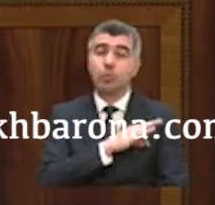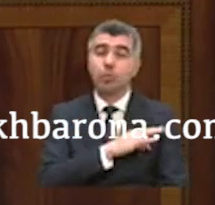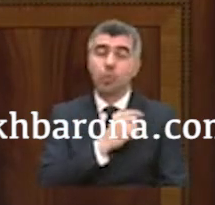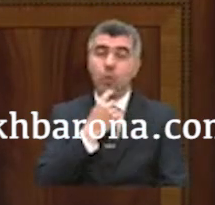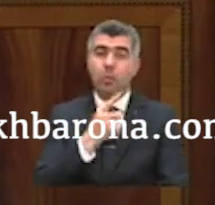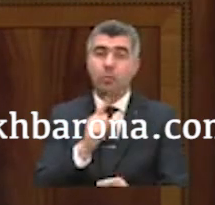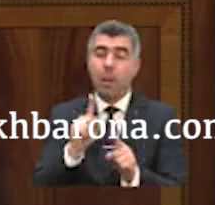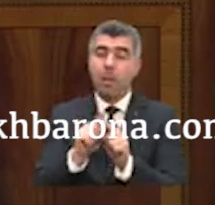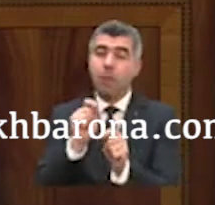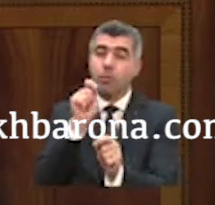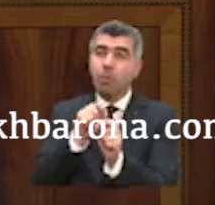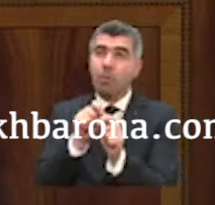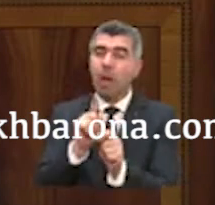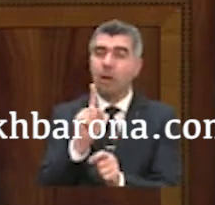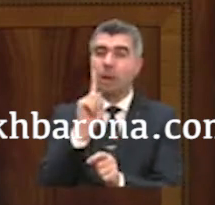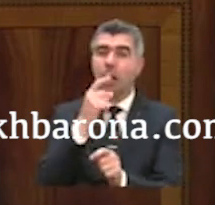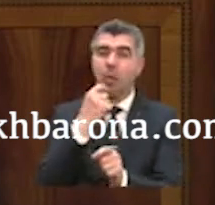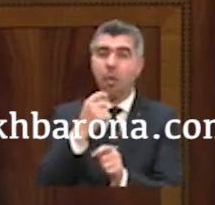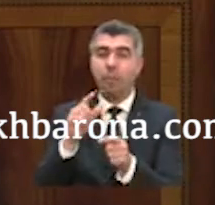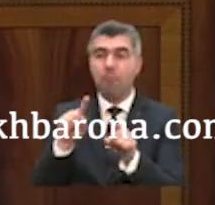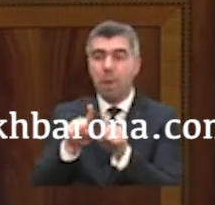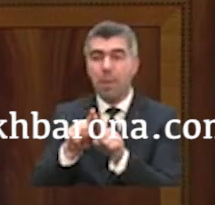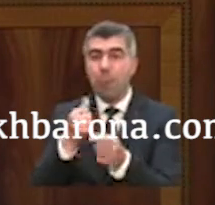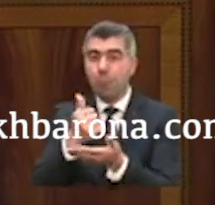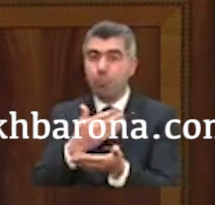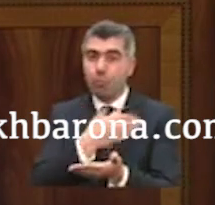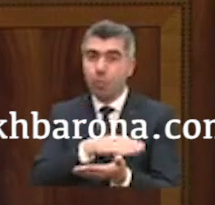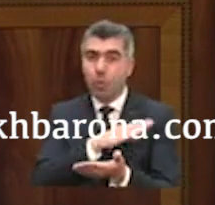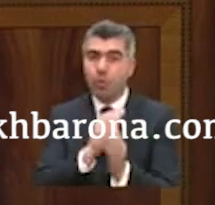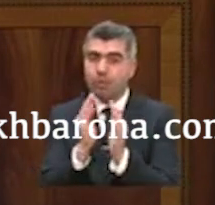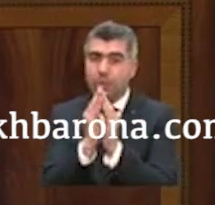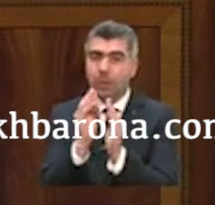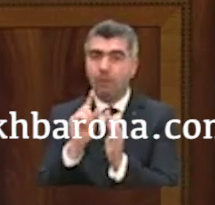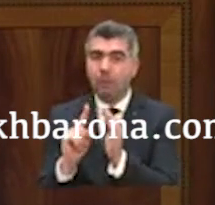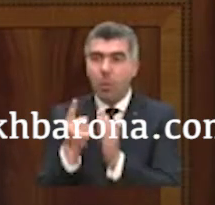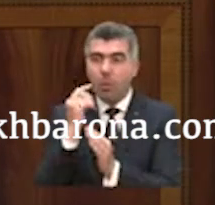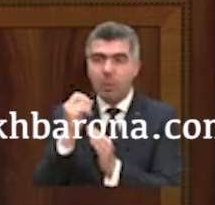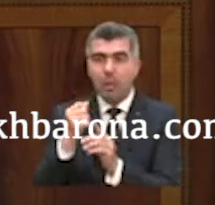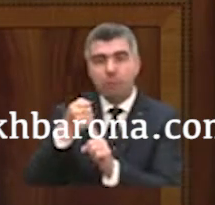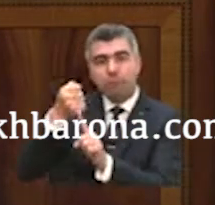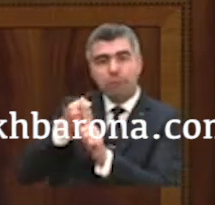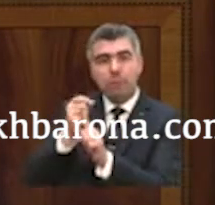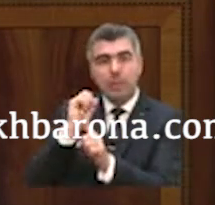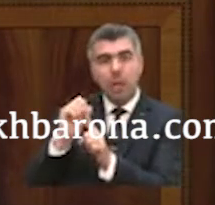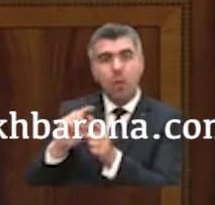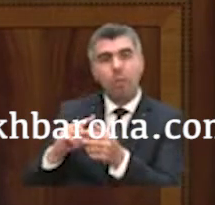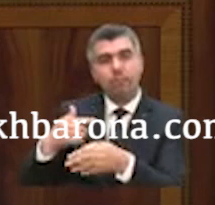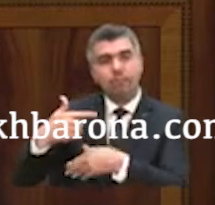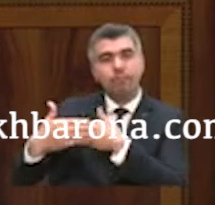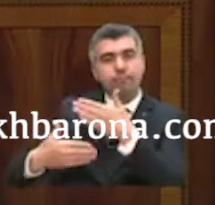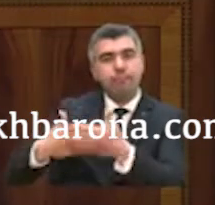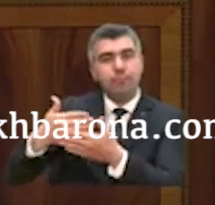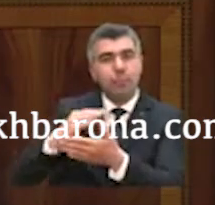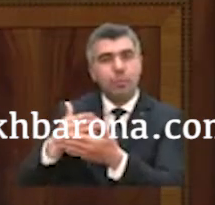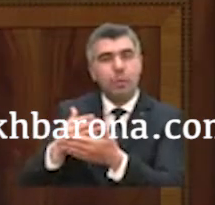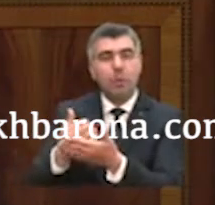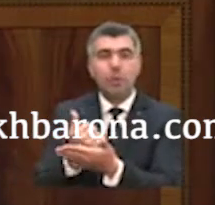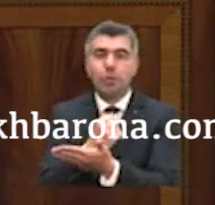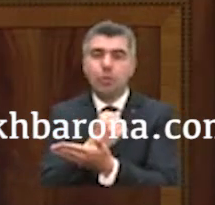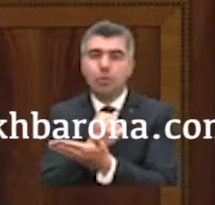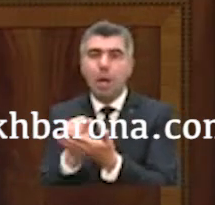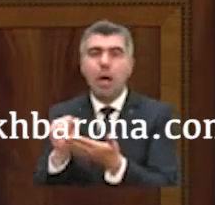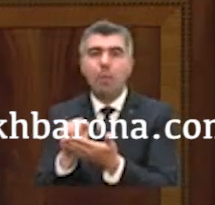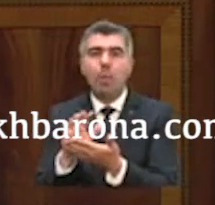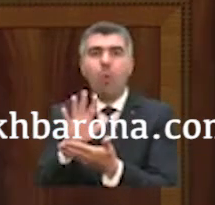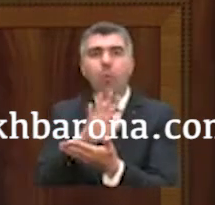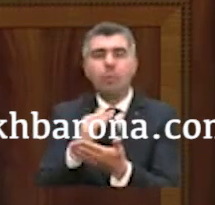كنتوا كتطلبوا من المغاربة يعطيكم الوقت لأن الإصلاحات ما يمكنش دا غير وحدة وحدة ومنين ما بقيتوش وليتو كتطلبوا الاخرين